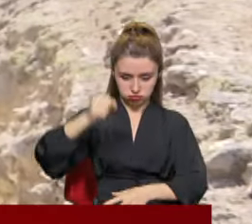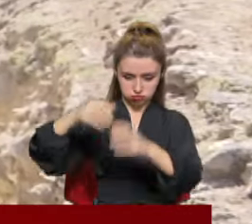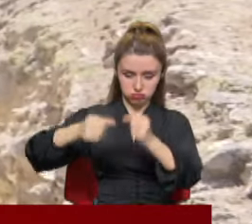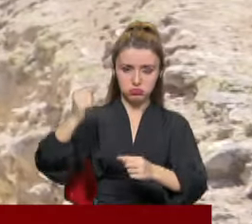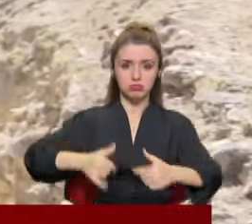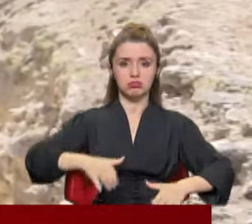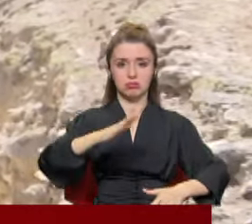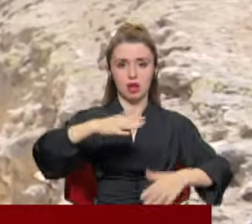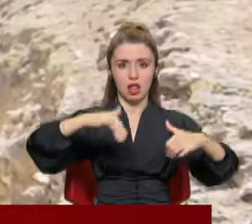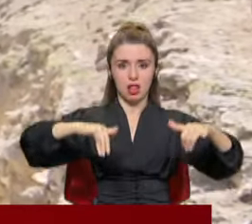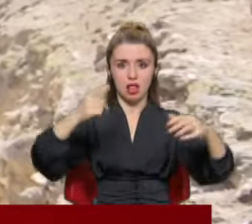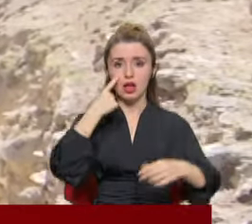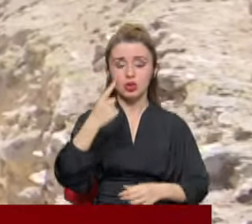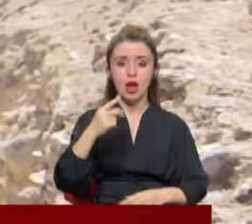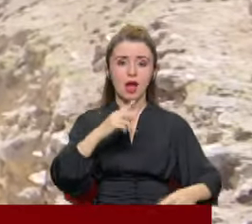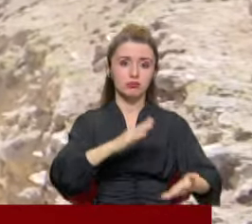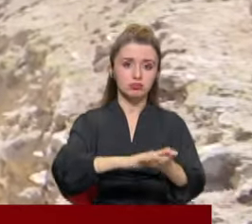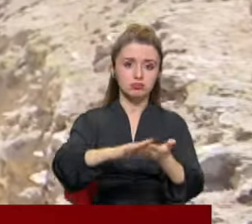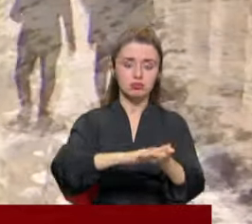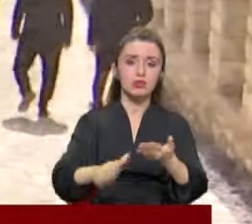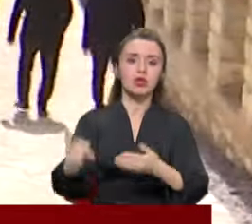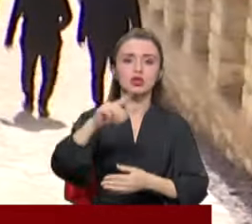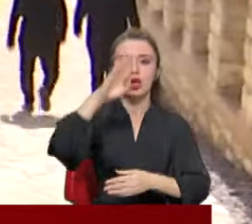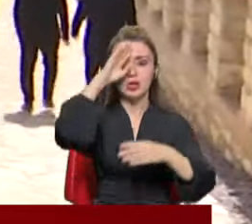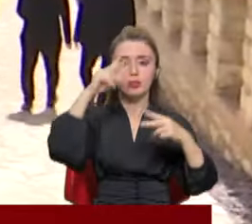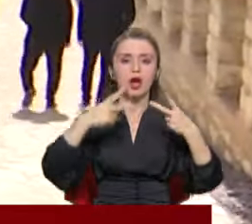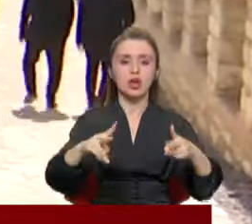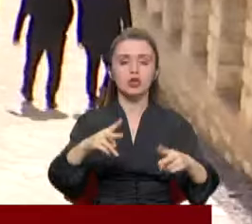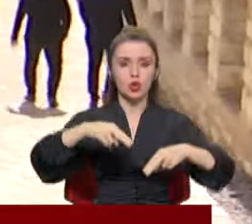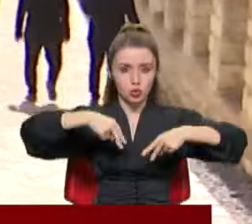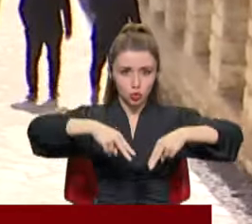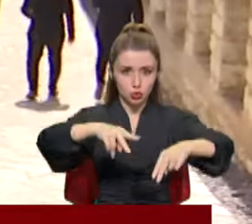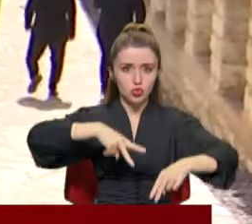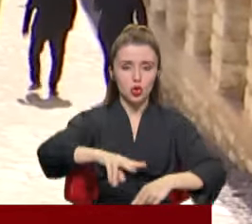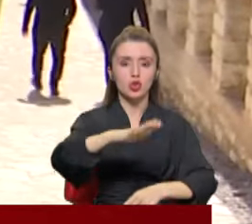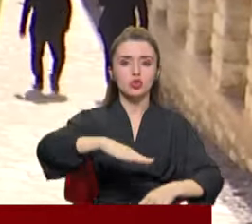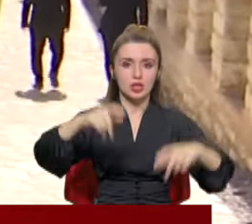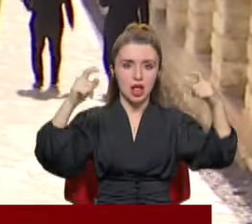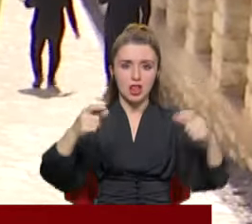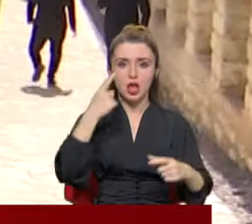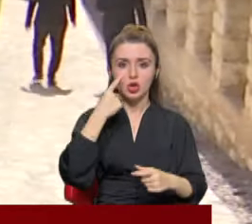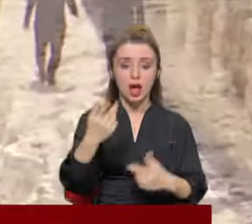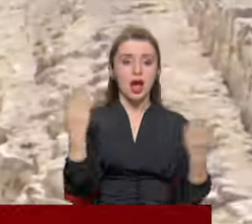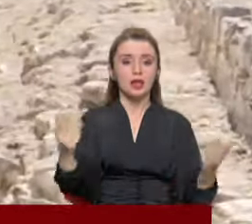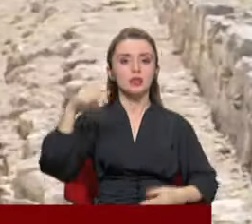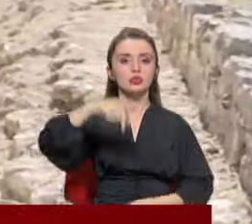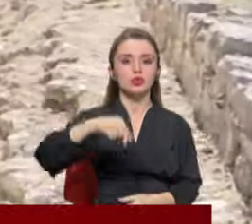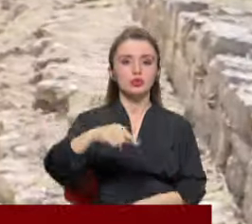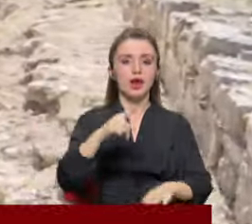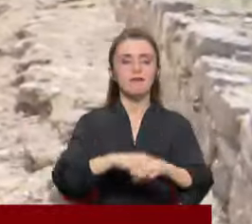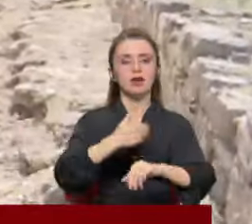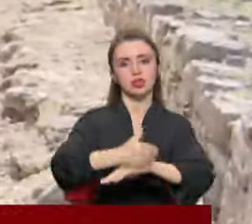surları Belgrad kapı restorasyonun ardından İstanbullulara açılıyor. Yürüyüş yolları ve sosyal tesislerle artık burada